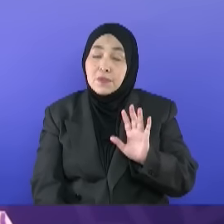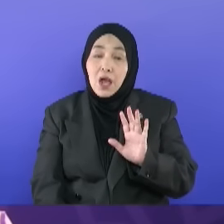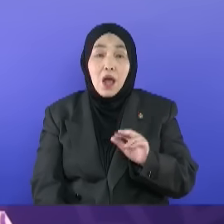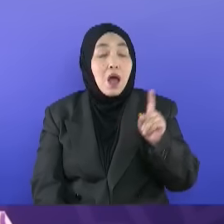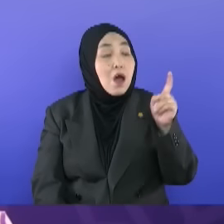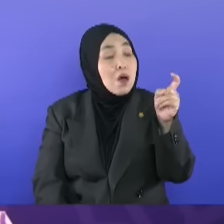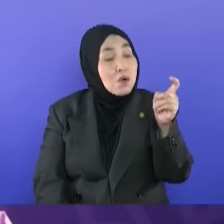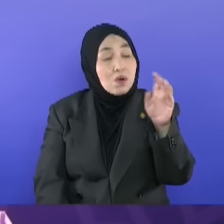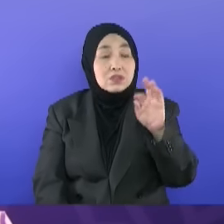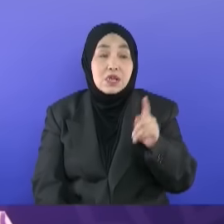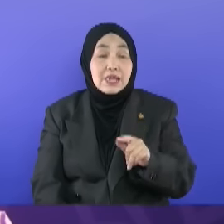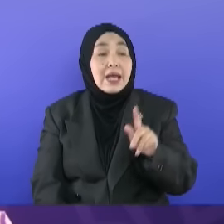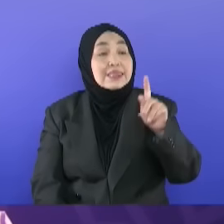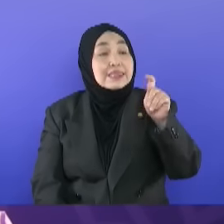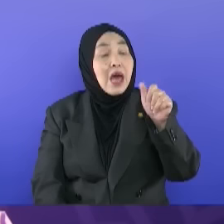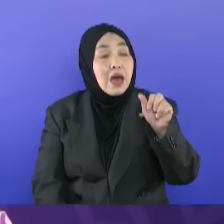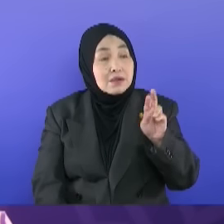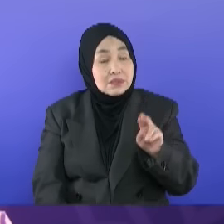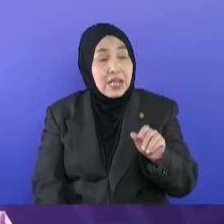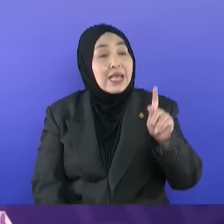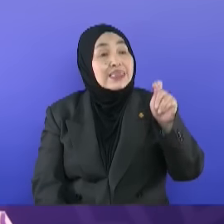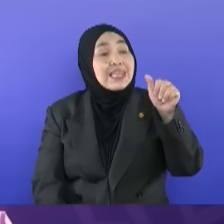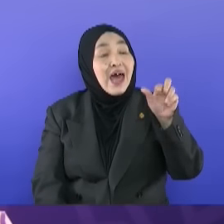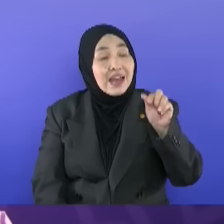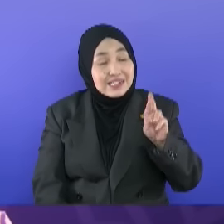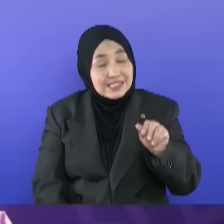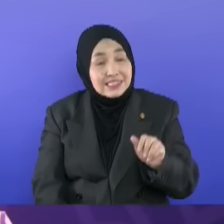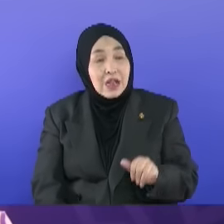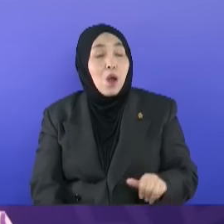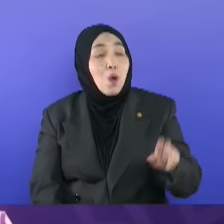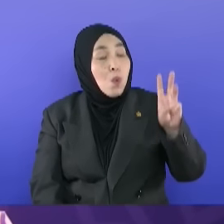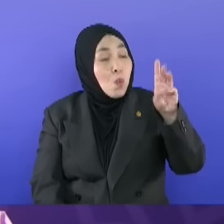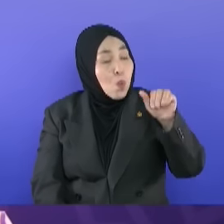ra sahaja tebal tar begitu taran